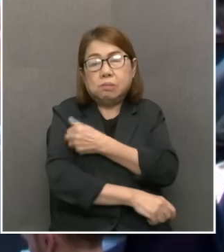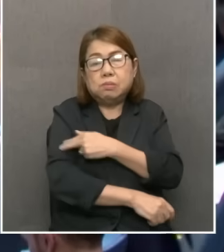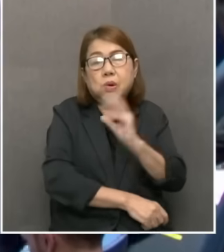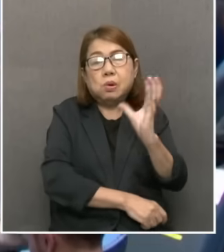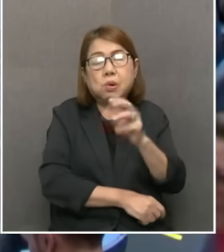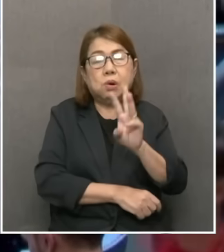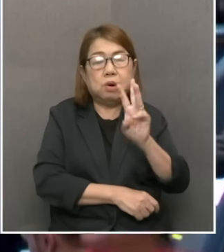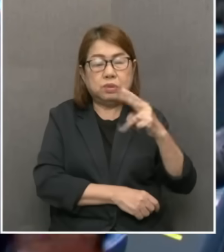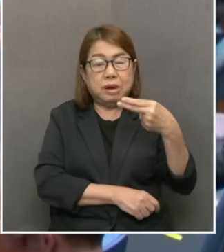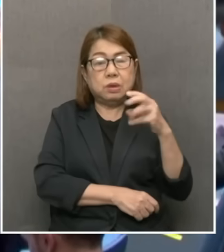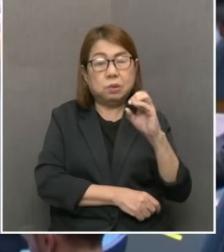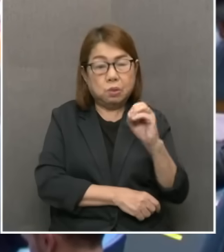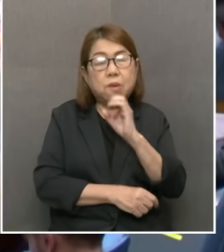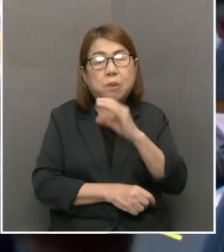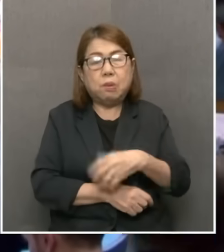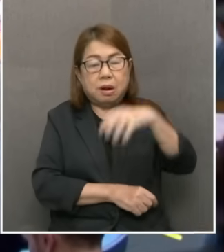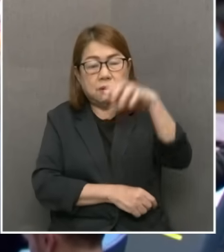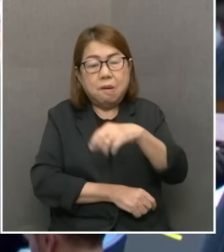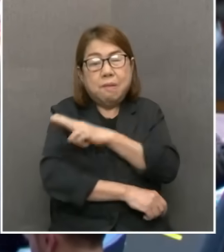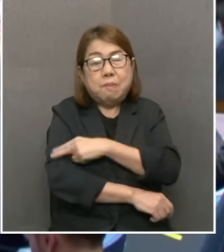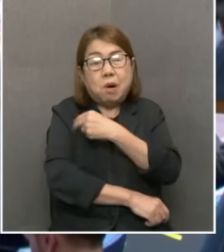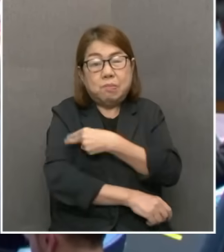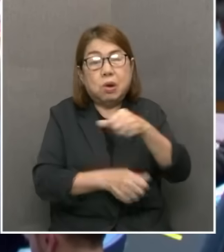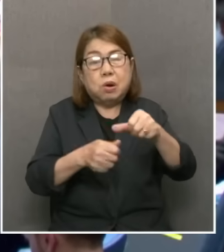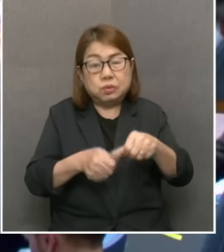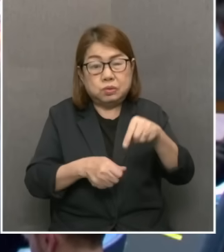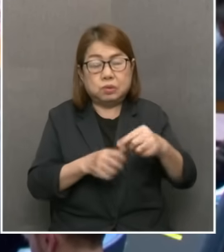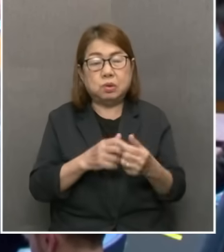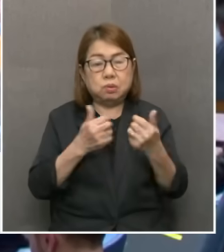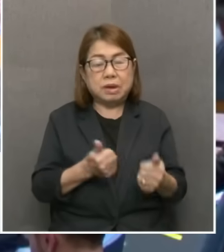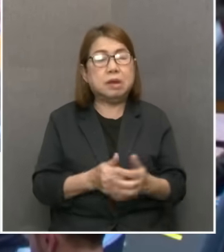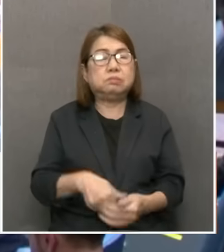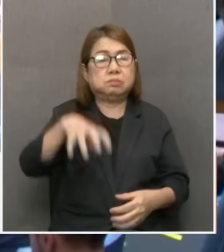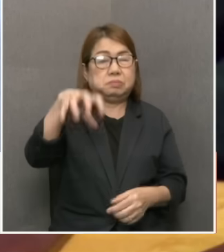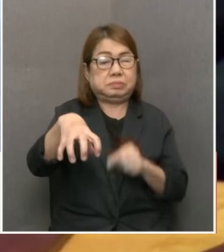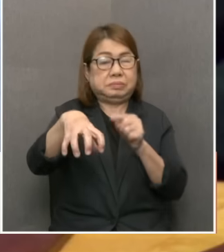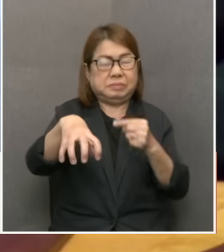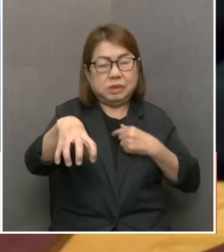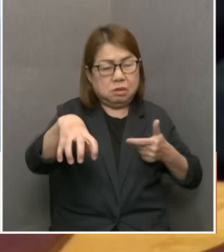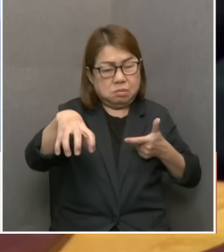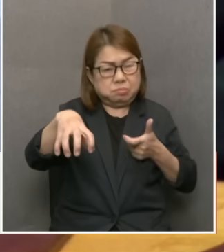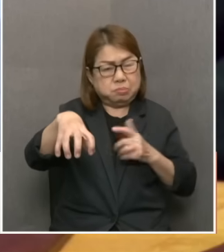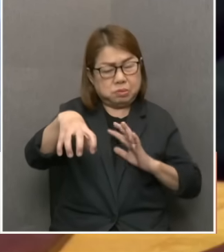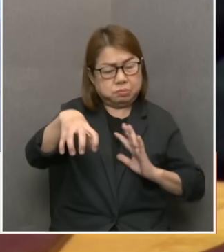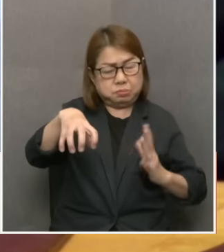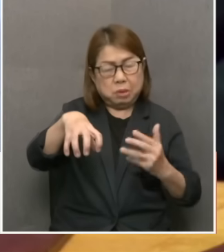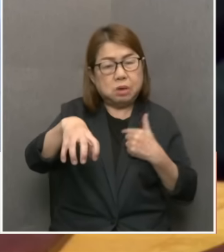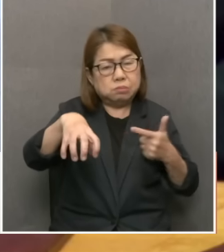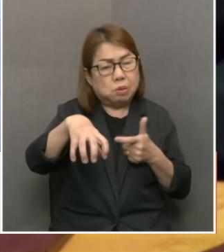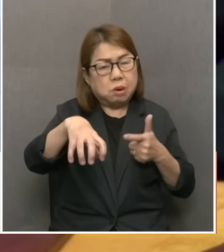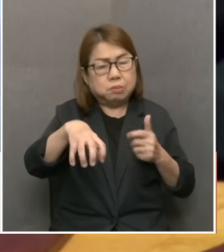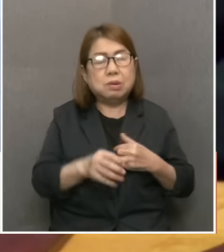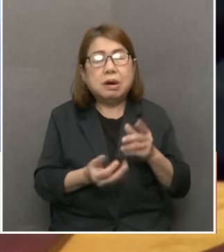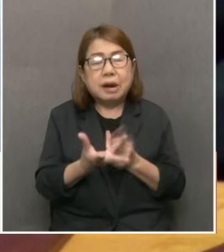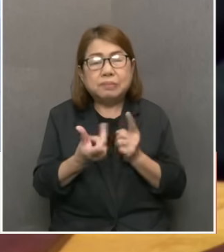ถลงสถานการณ์โรงพยาบาลในกาซาล่าสุดโรงพยาบาลตกเป็นเป้าหมายโจมตีทั้งหมด178ครั้งในกาซ